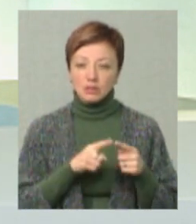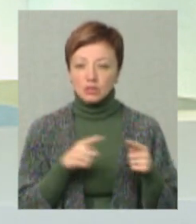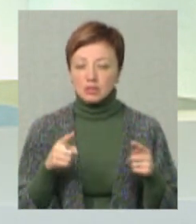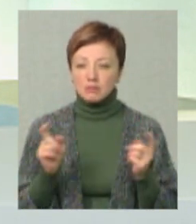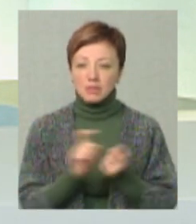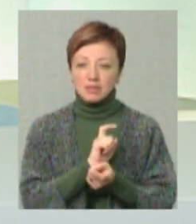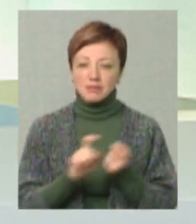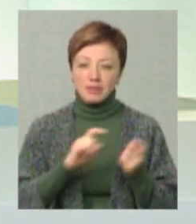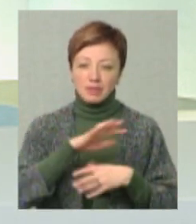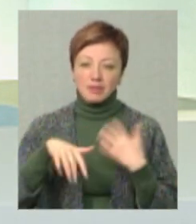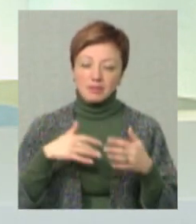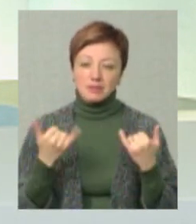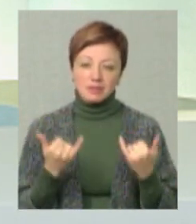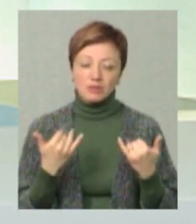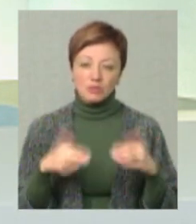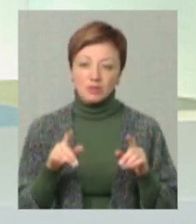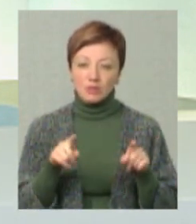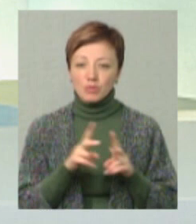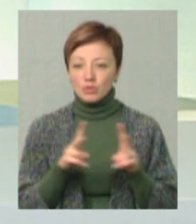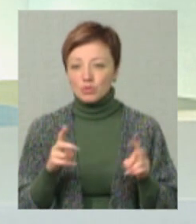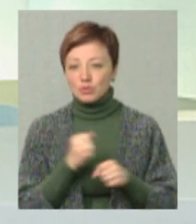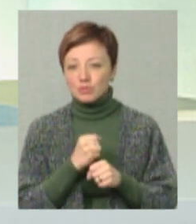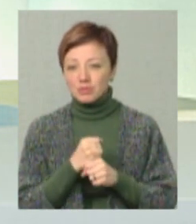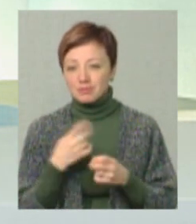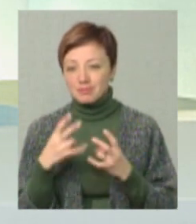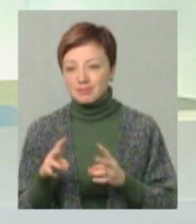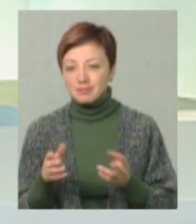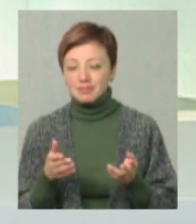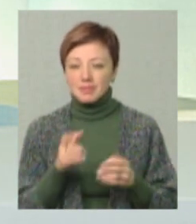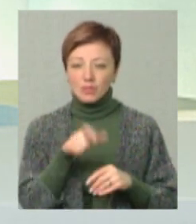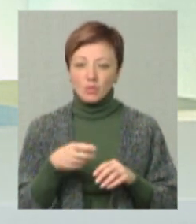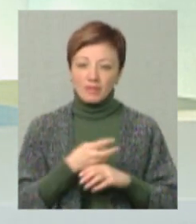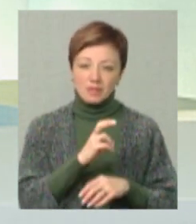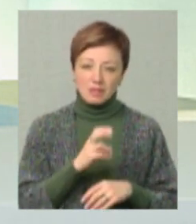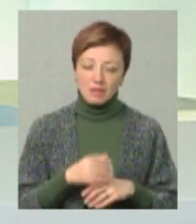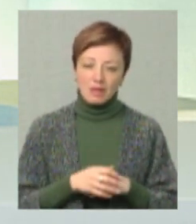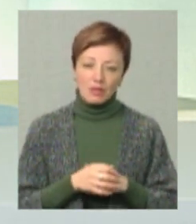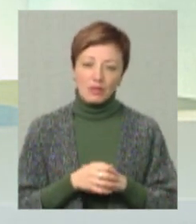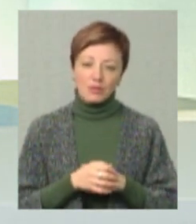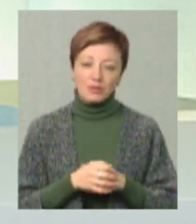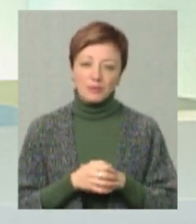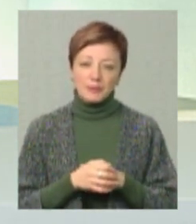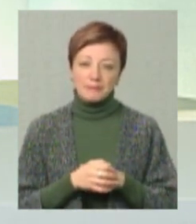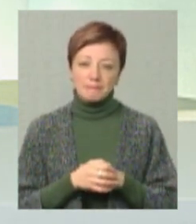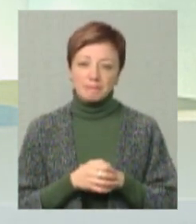цей час пересварилися, і зараз вже там хтось щось зробив, людей виселяють.